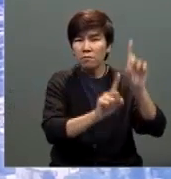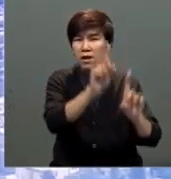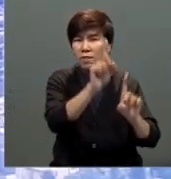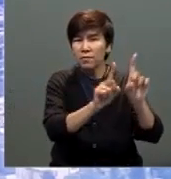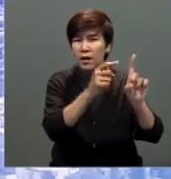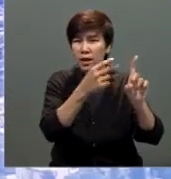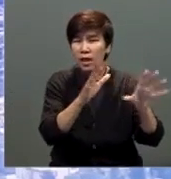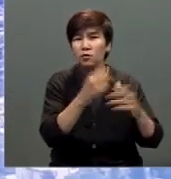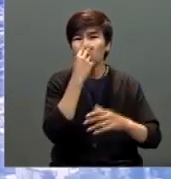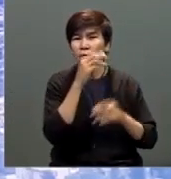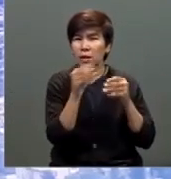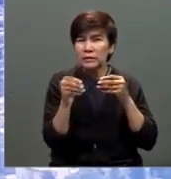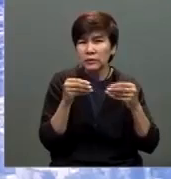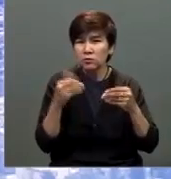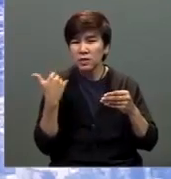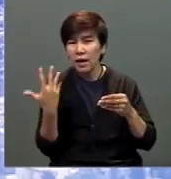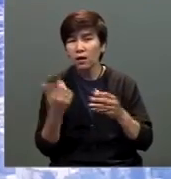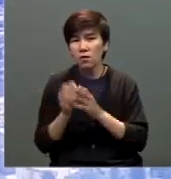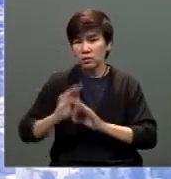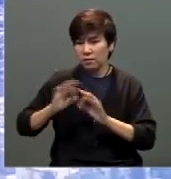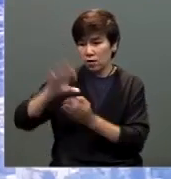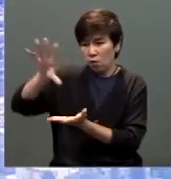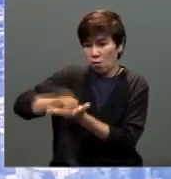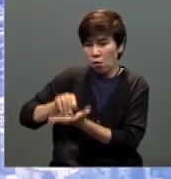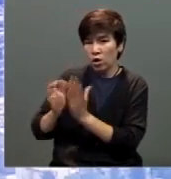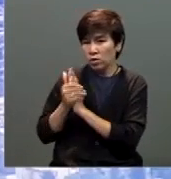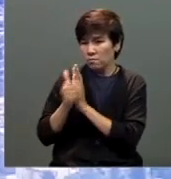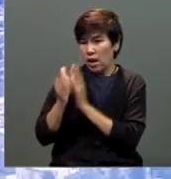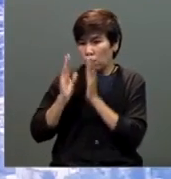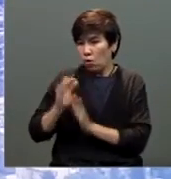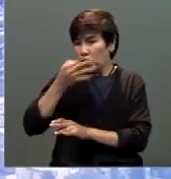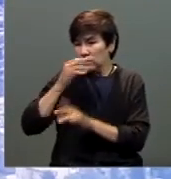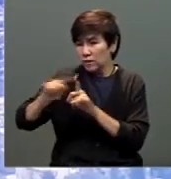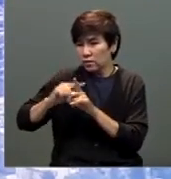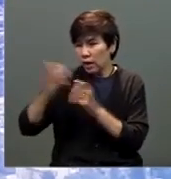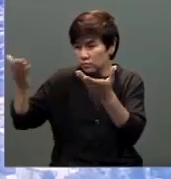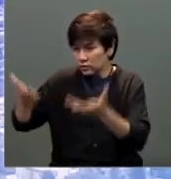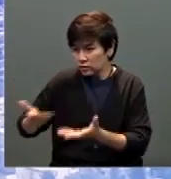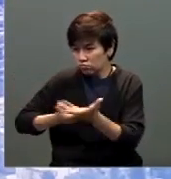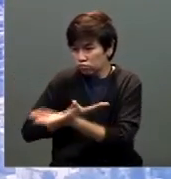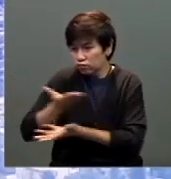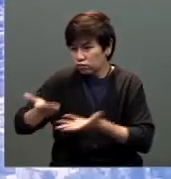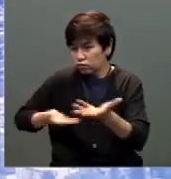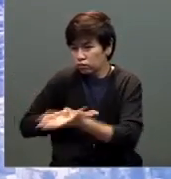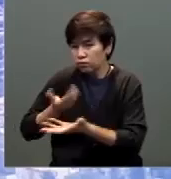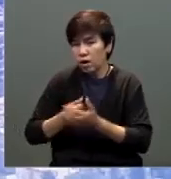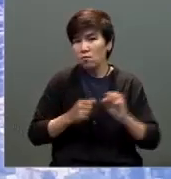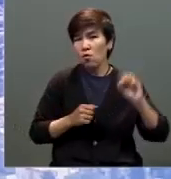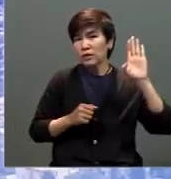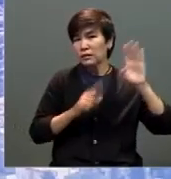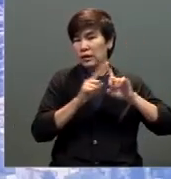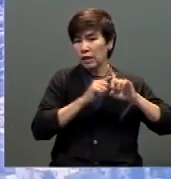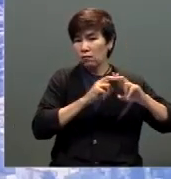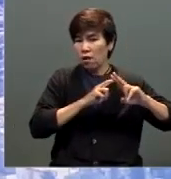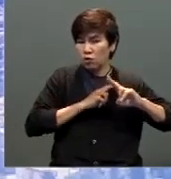ช้ข้อมูลสถิตินักวิชาการต่างๆมาช่วยกันคิดแล้วก็รวมถึงทางภาคของธุรกิจได้มาร่วมกันคิด